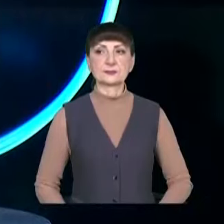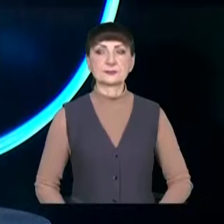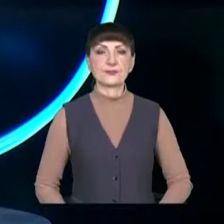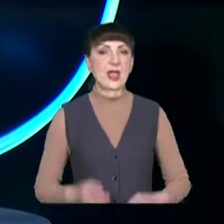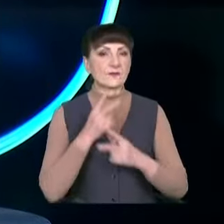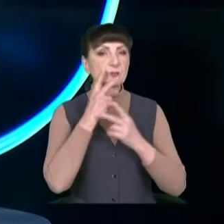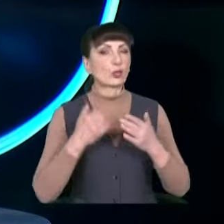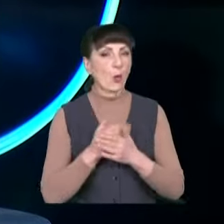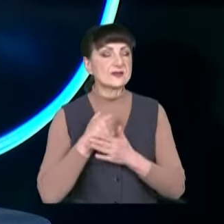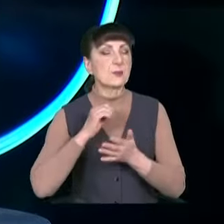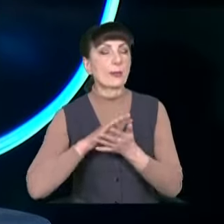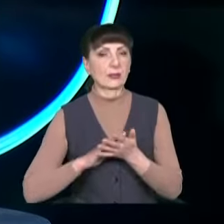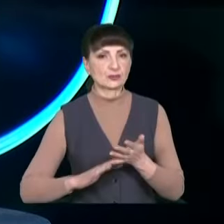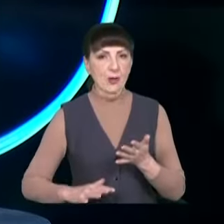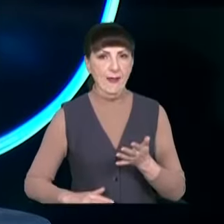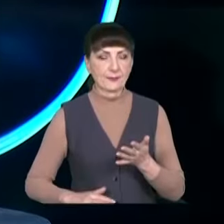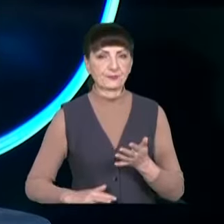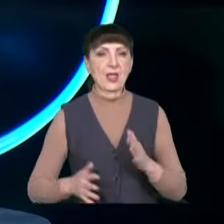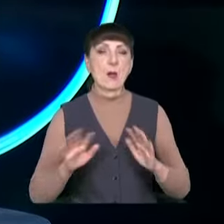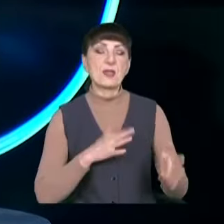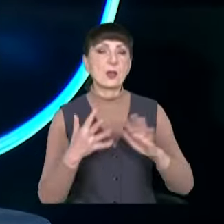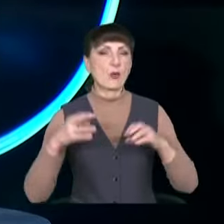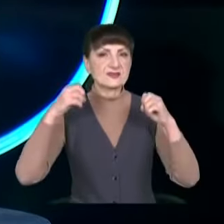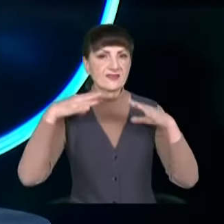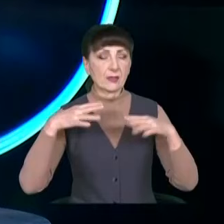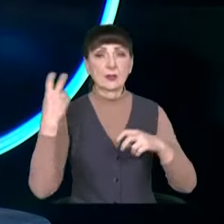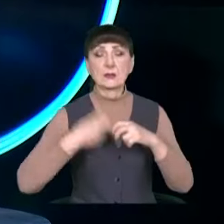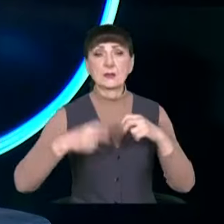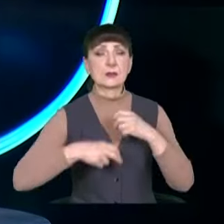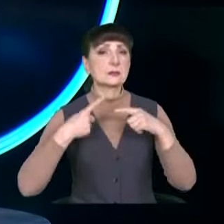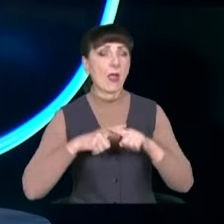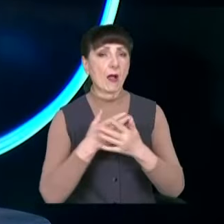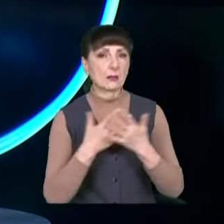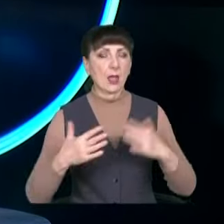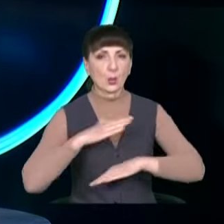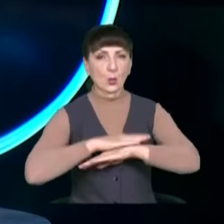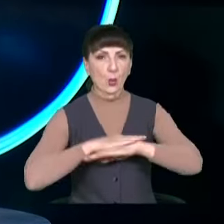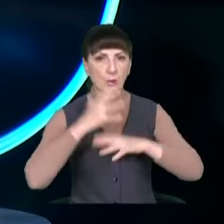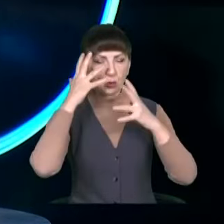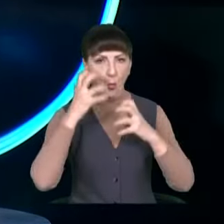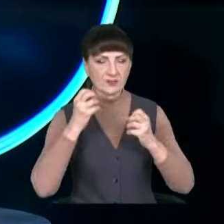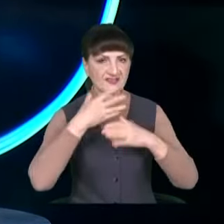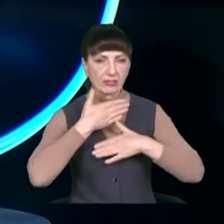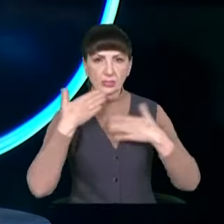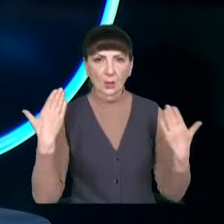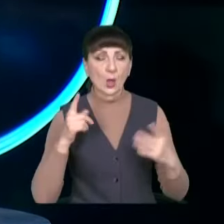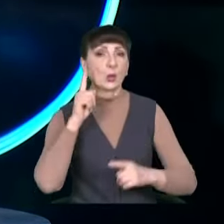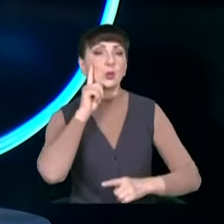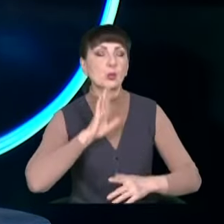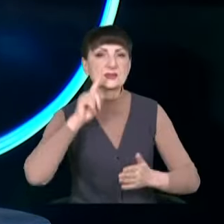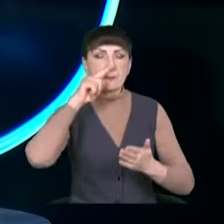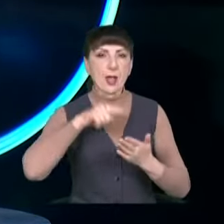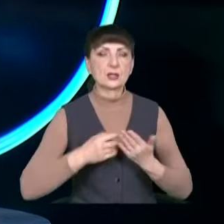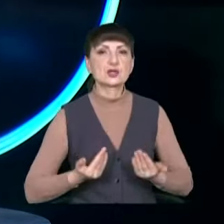Вы смотрите новости, продолжаем выпуск. Перебои со светом, перегорающая техника и уроки в темноте. С такими неудобствами